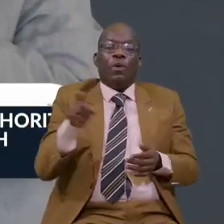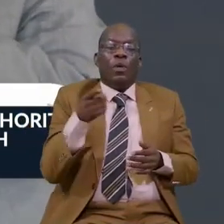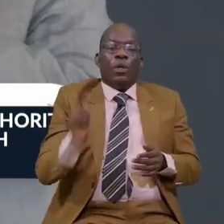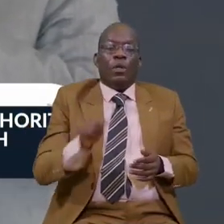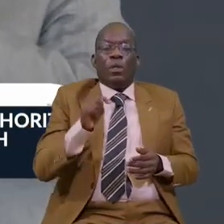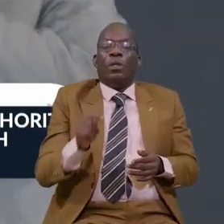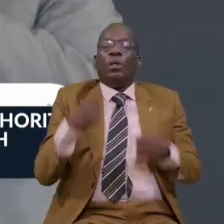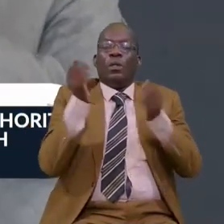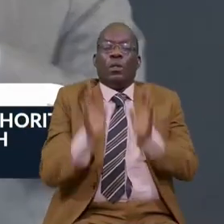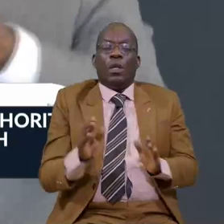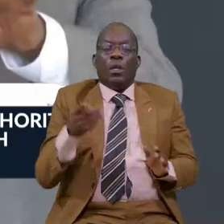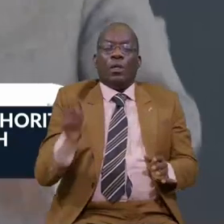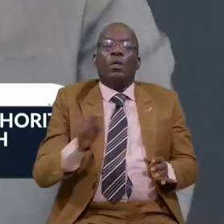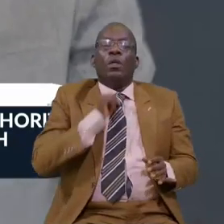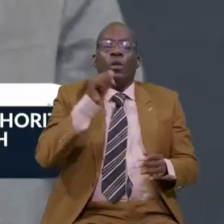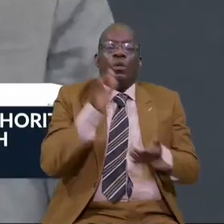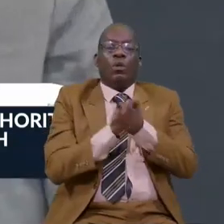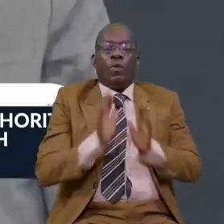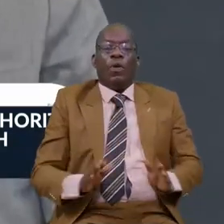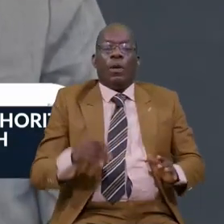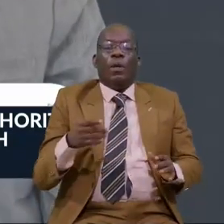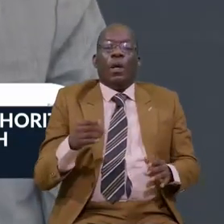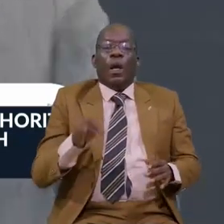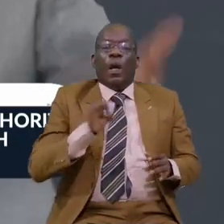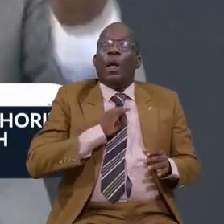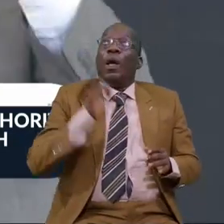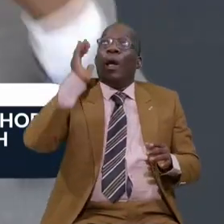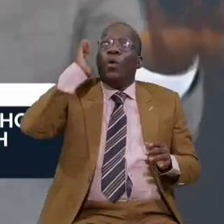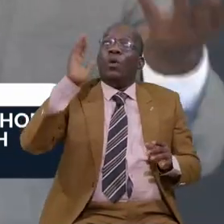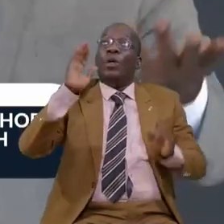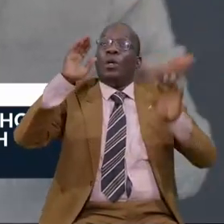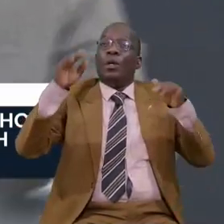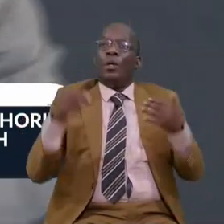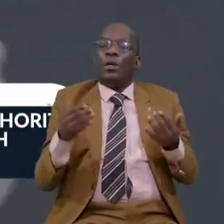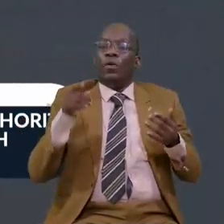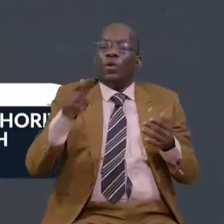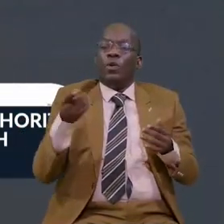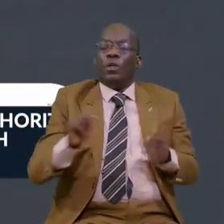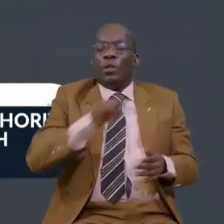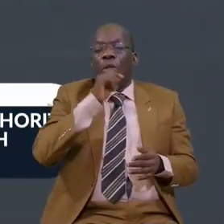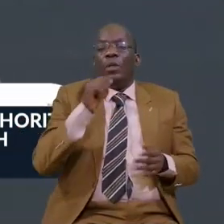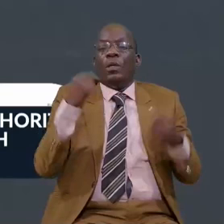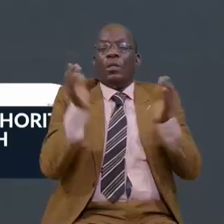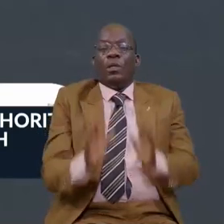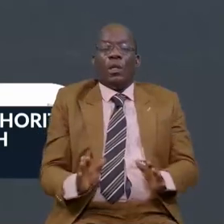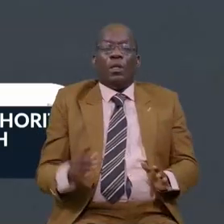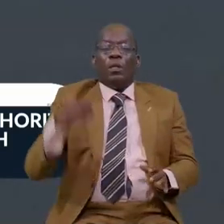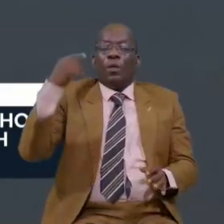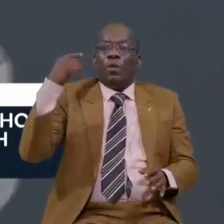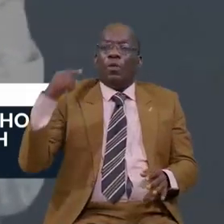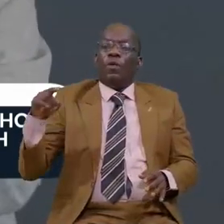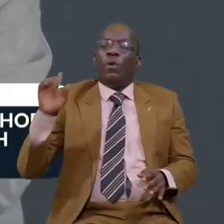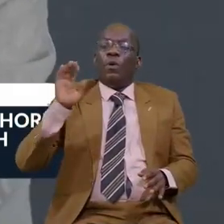et je te donnerai les nations pour héritage, les incroyants, les pécheurs, les païens. Je te donnerai